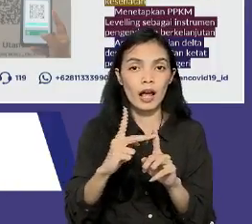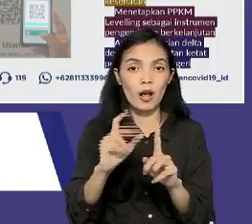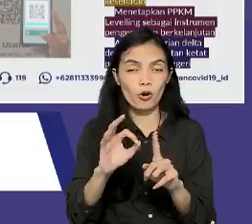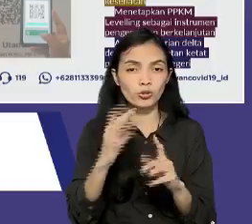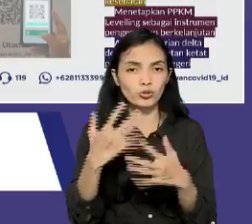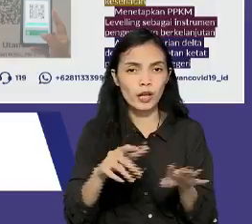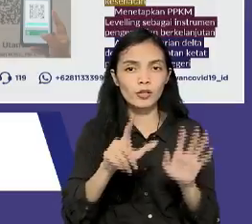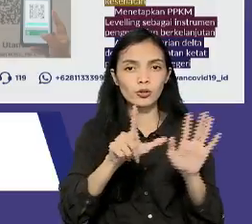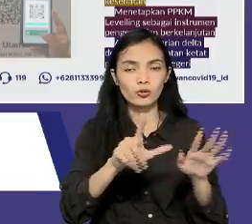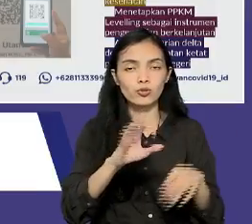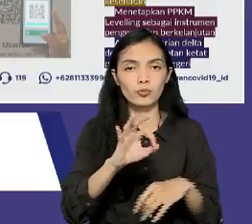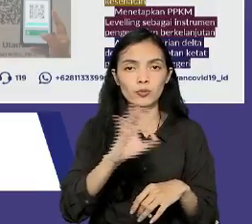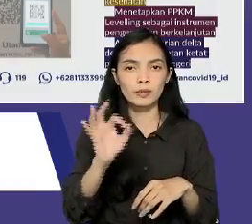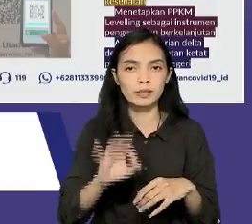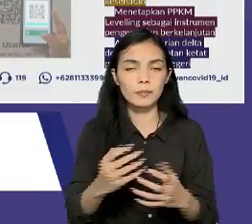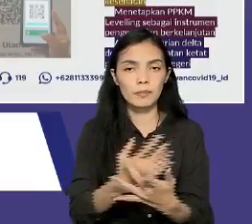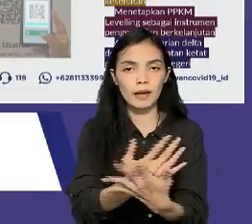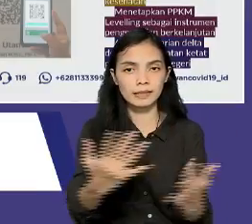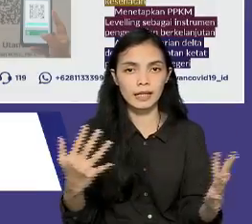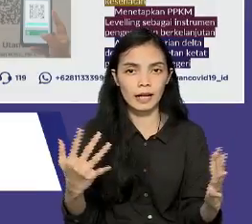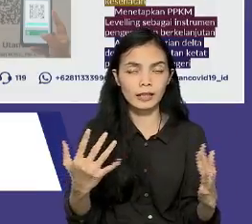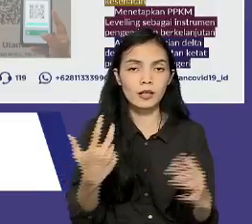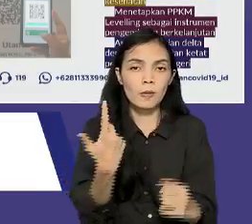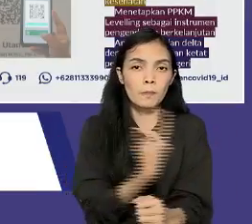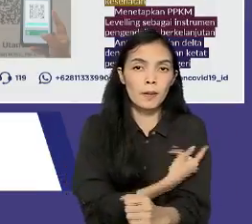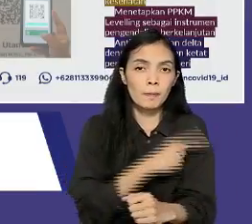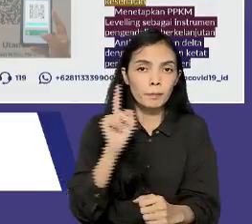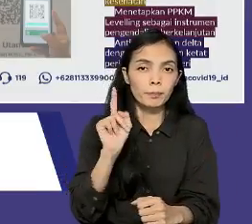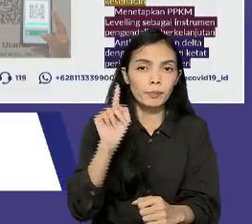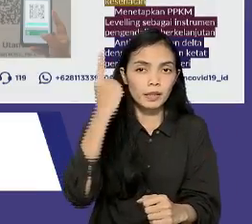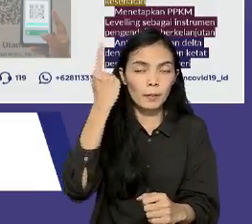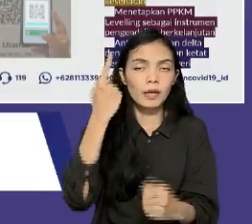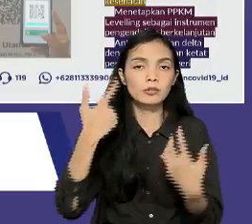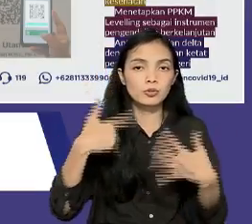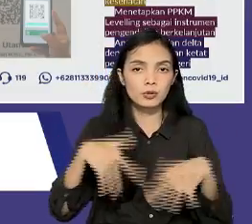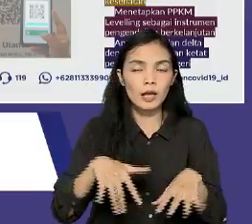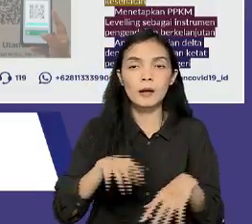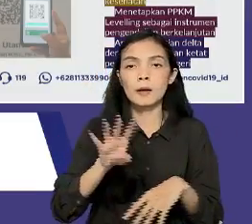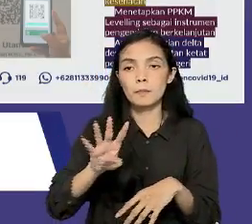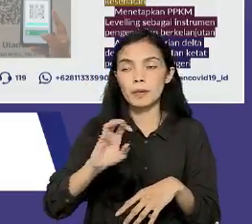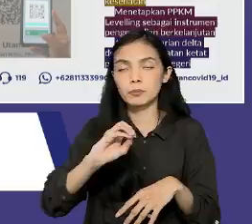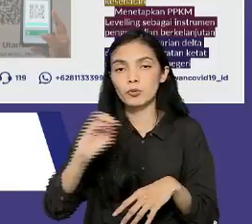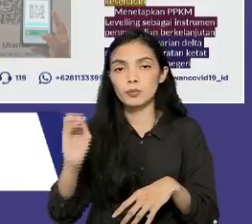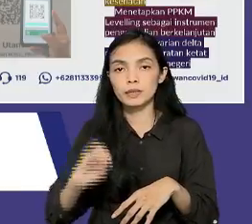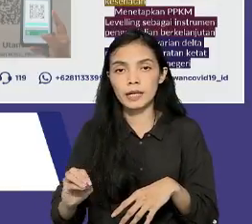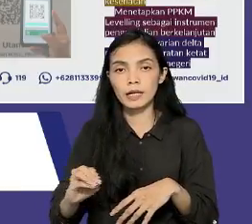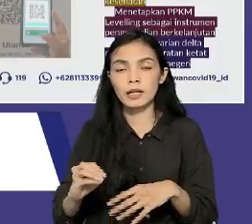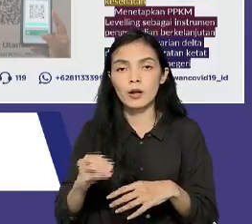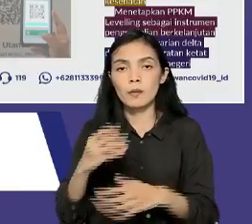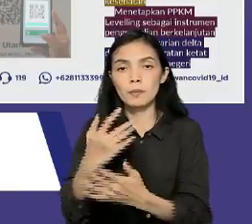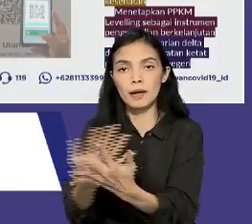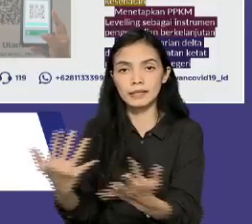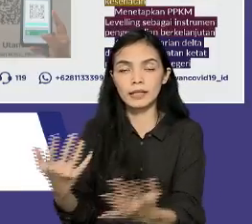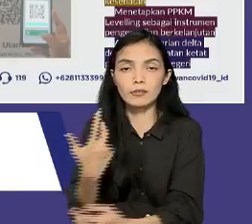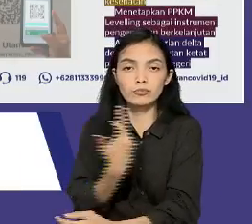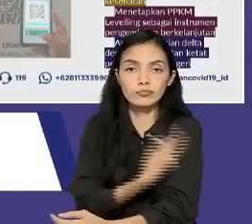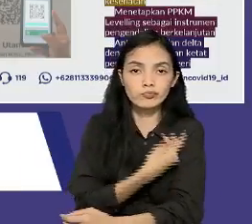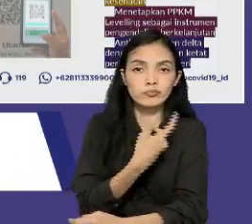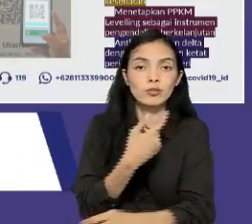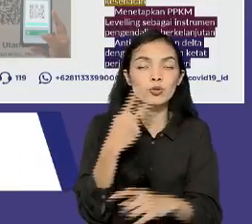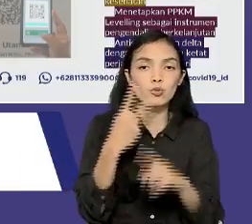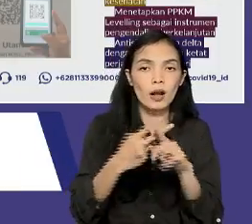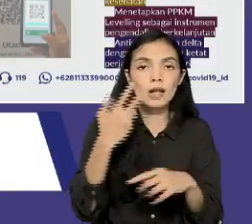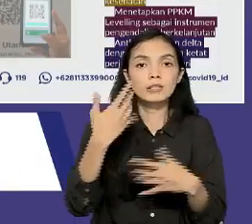70% populasinya telah divaksin dosis pertama dan 40% populasi telah divaksin dosis